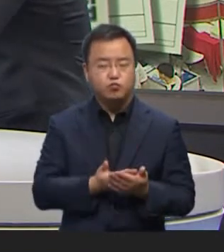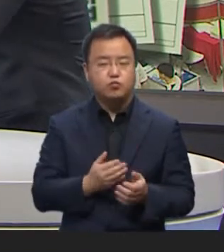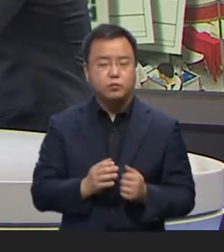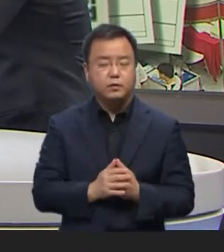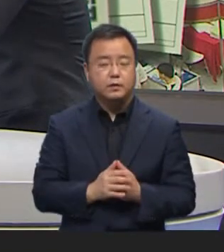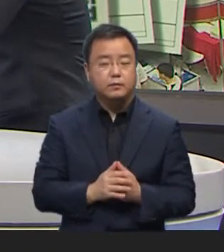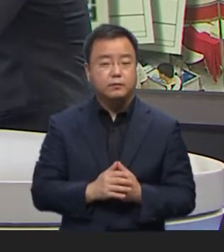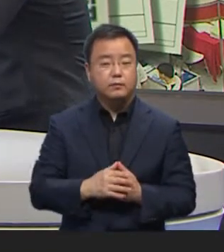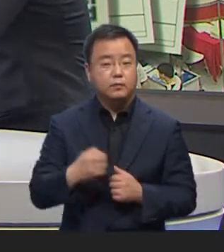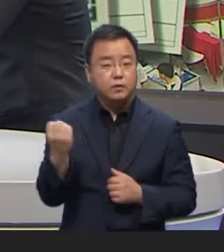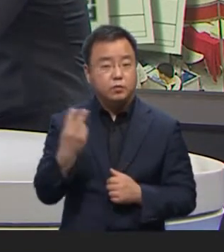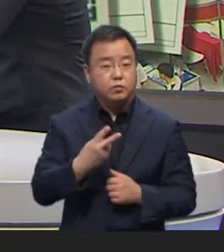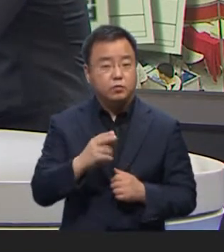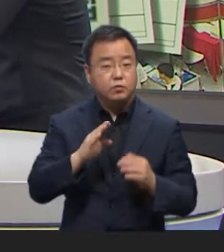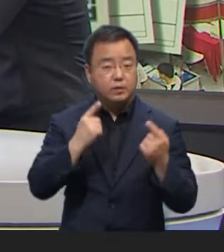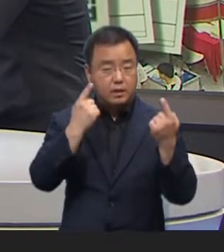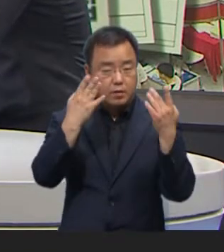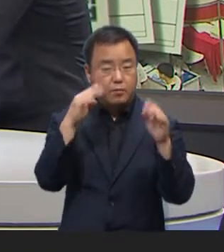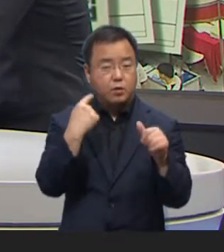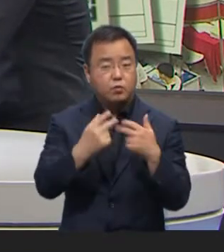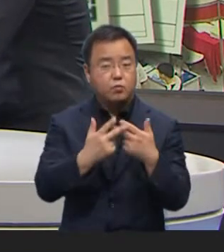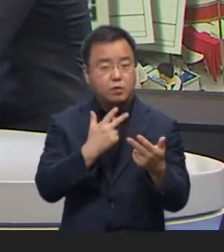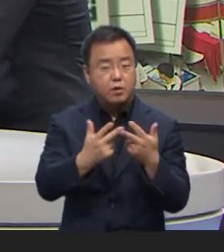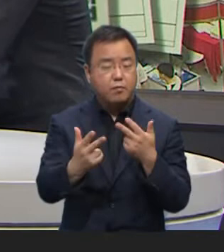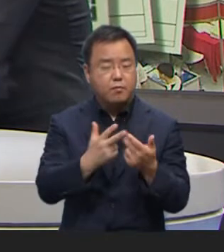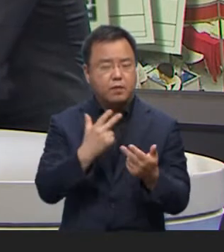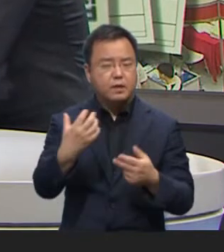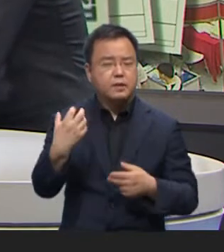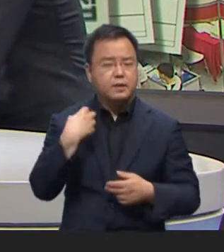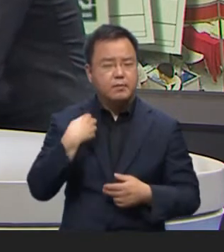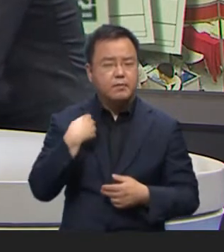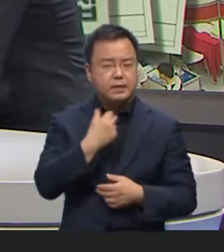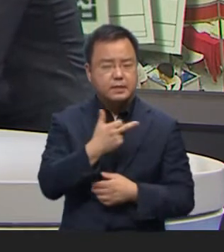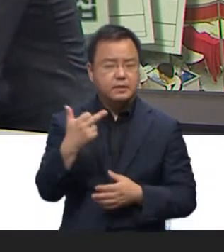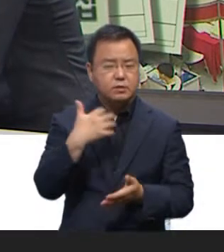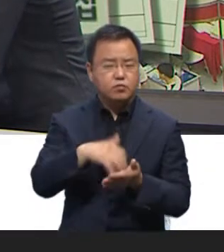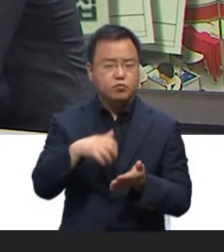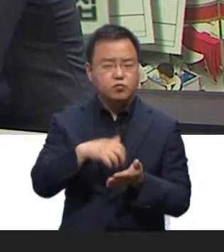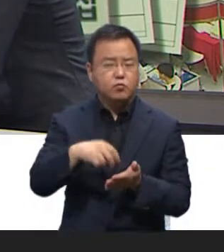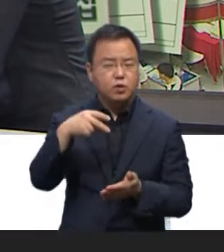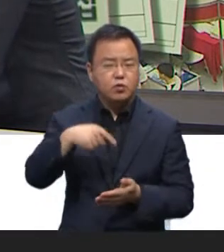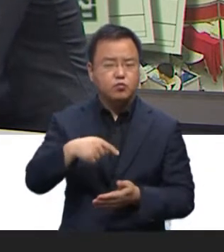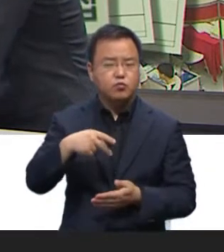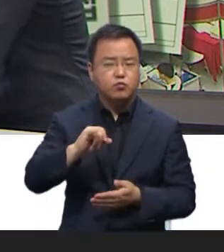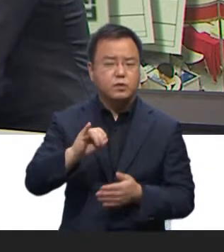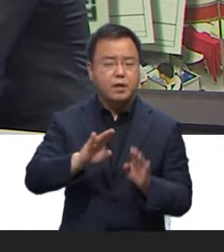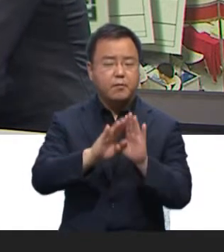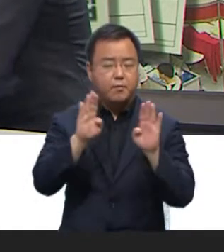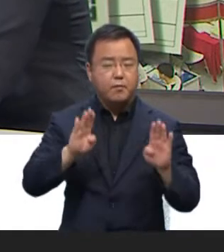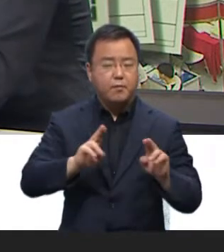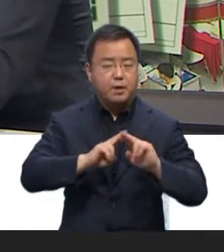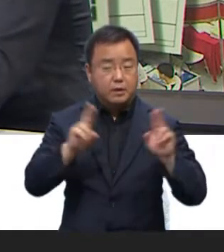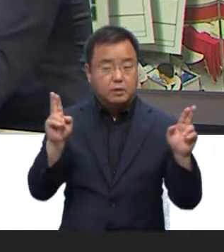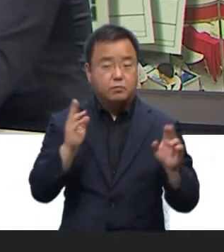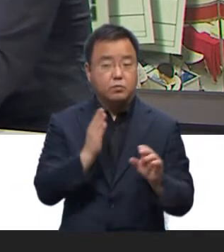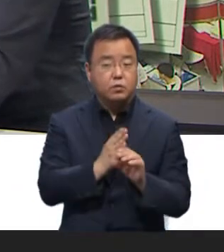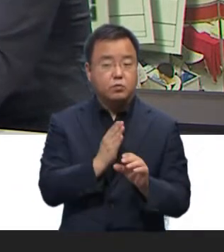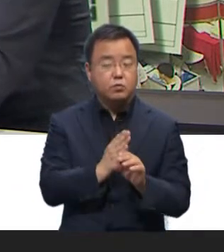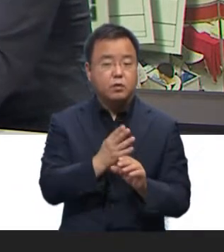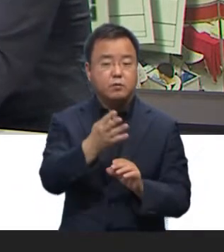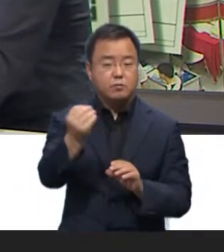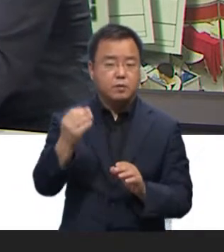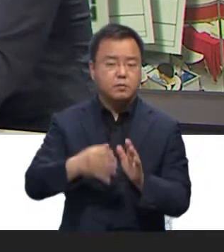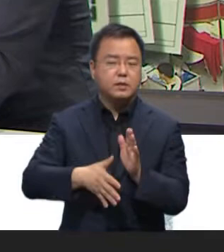그럼에도 불구하고 인접 애교에 b 주관하는 가장 큰 규모의 수시 박람회 가 아니 얻게 쓰니까 이게 이제 취소가 되면서 아 일부 시